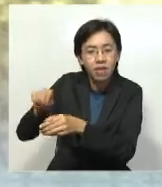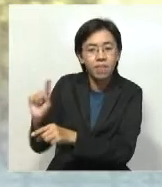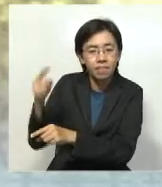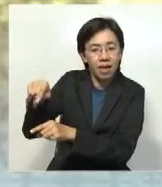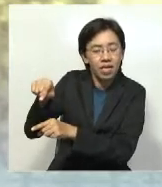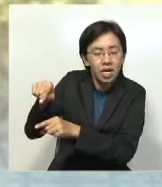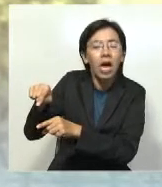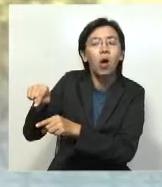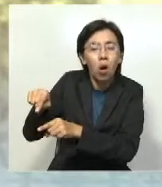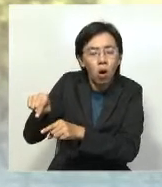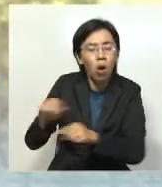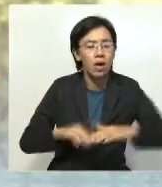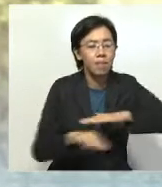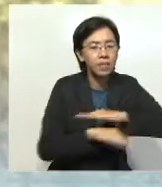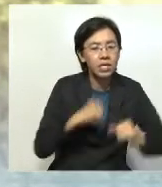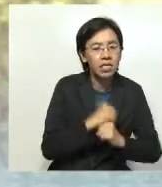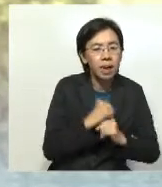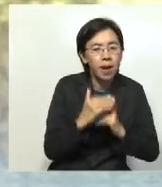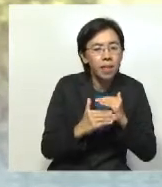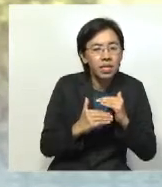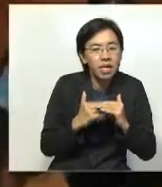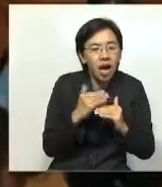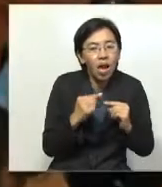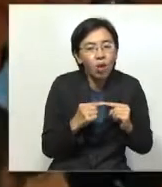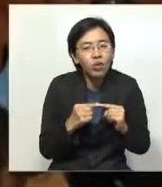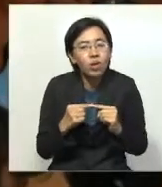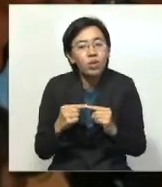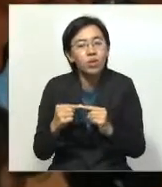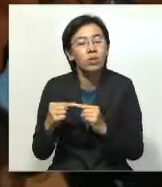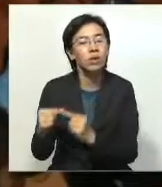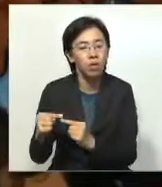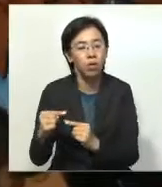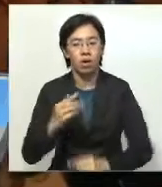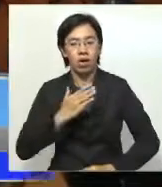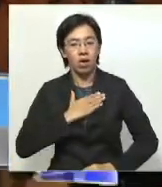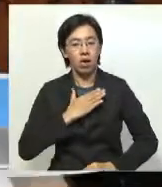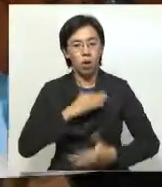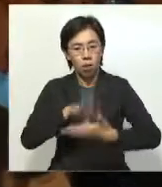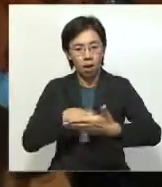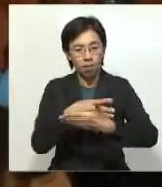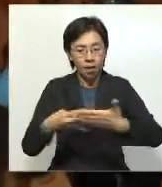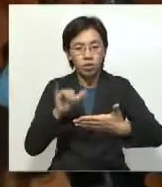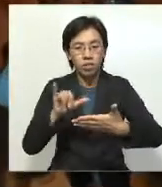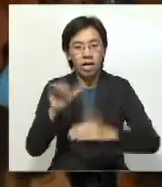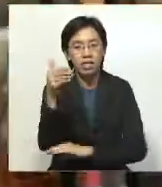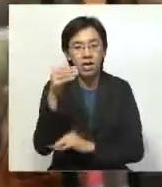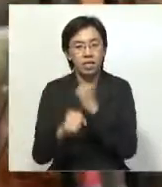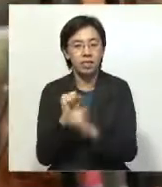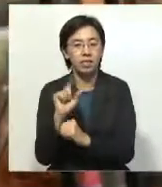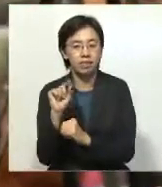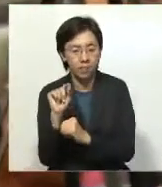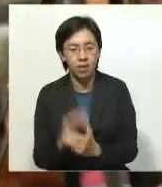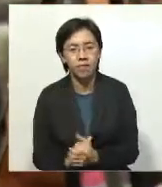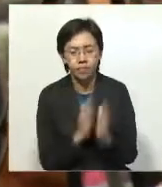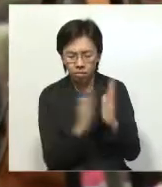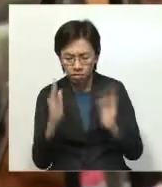สำคัญที่สุดคือการวางรากฐานของประเทศซึ่งในส่วนนี้เราก็ได้วางรากฐานไว้อยู่ในยุทธศาสตร์ชาติ20ปีท